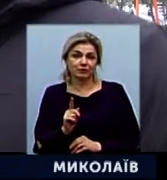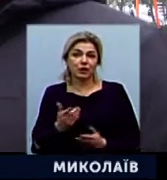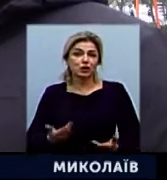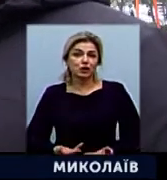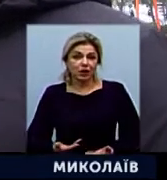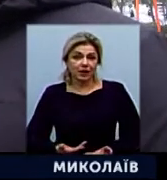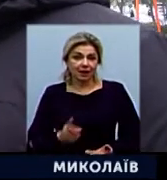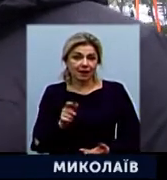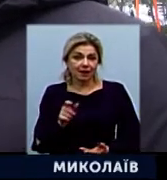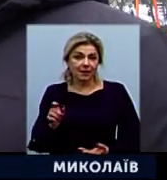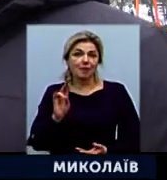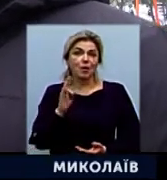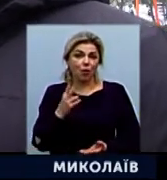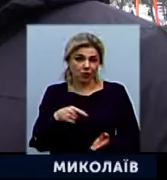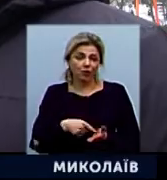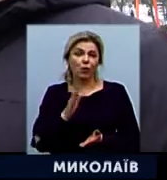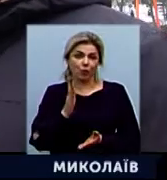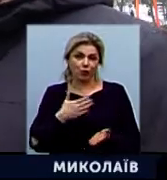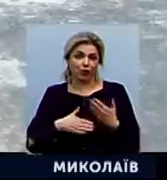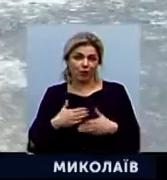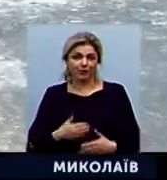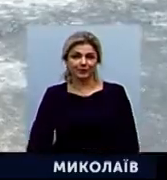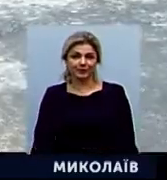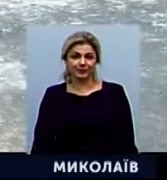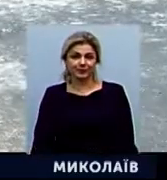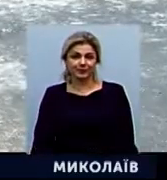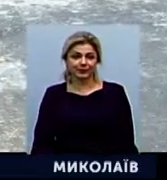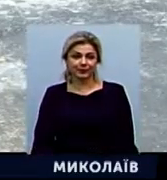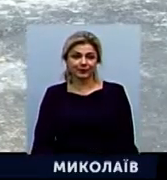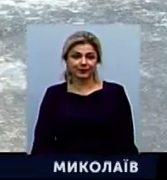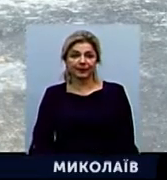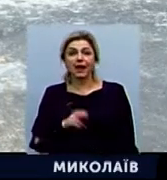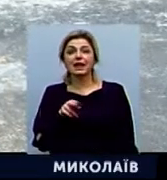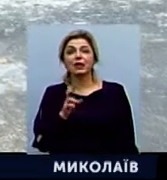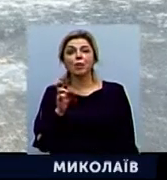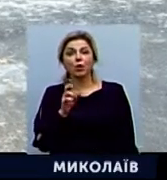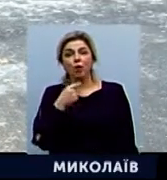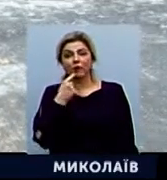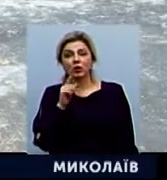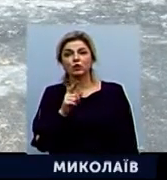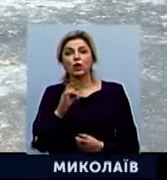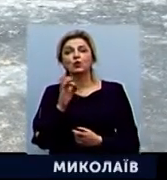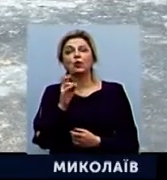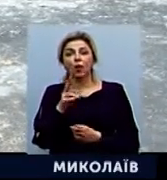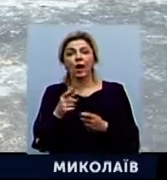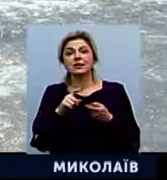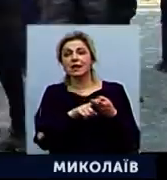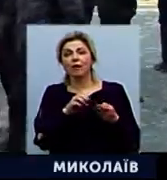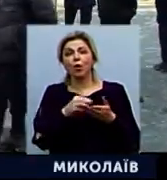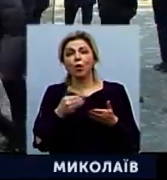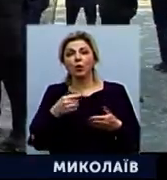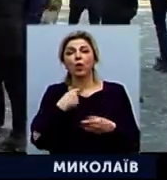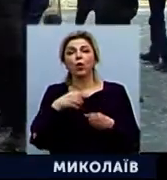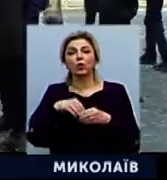жителі Миколаєва теж будуть задоволені. Денис Барашковський говорить, строки залежали від голосування миколаївських